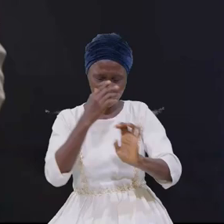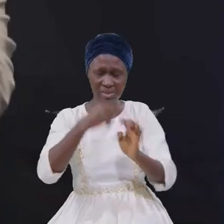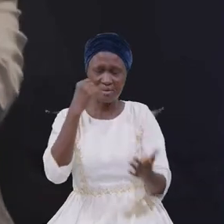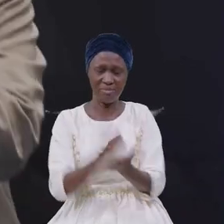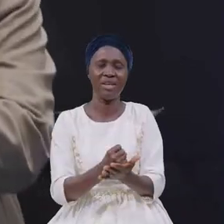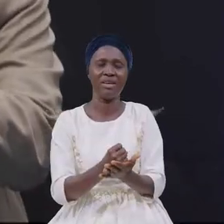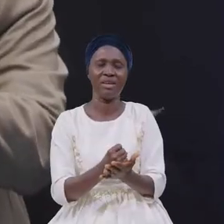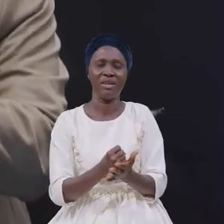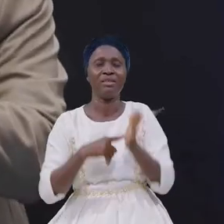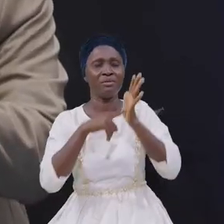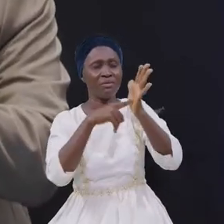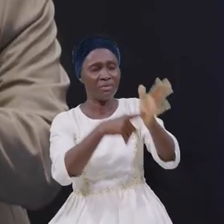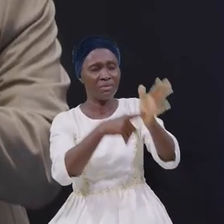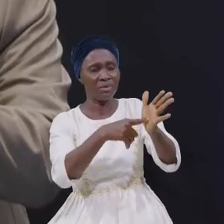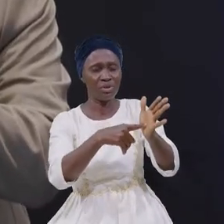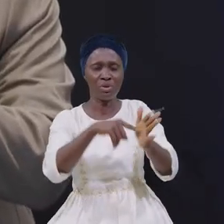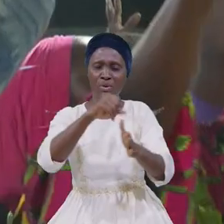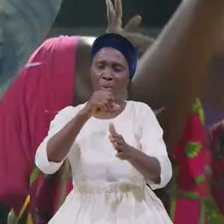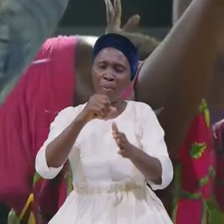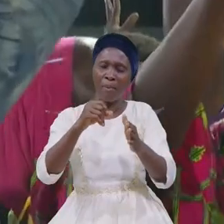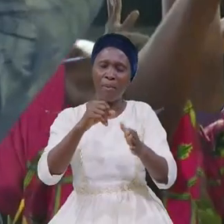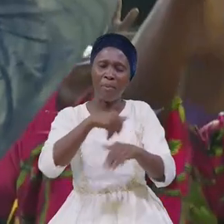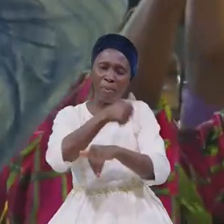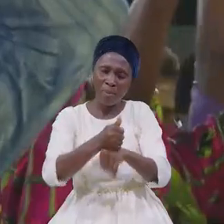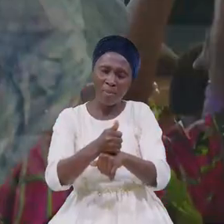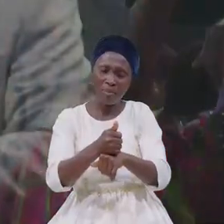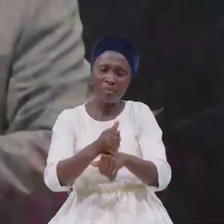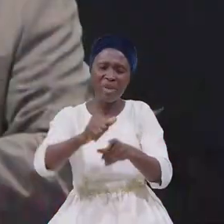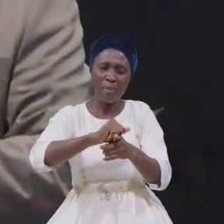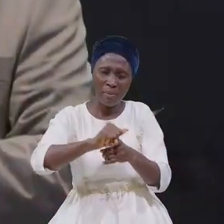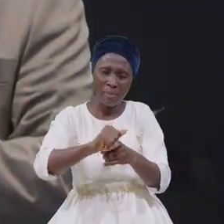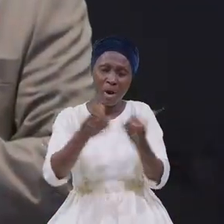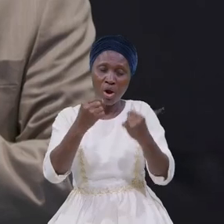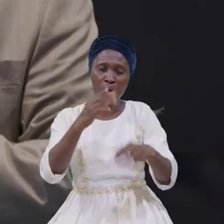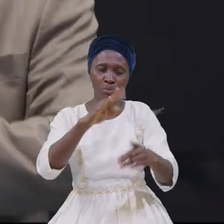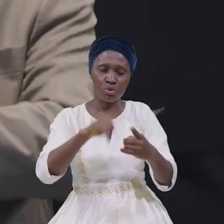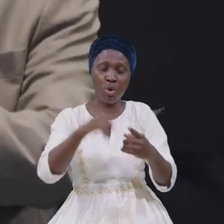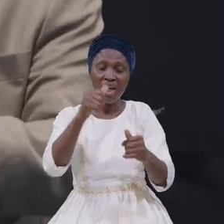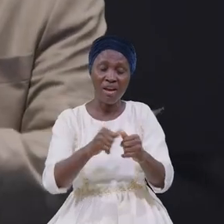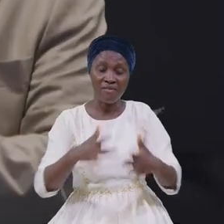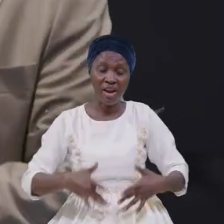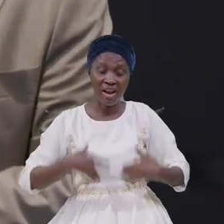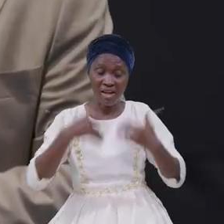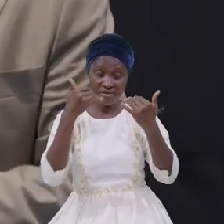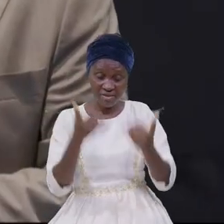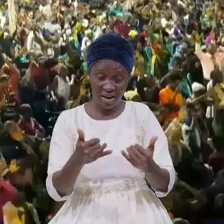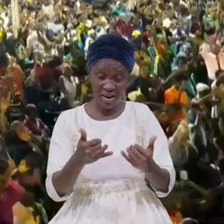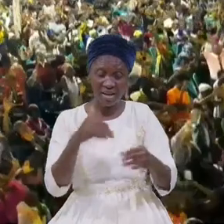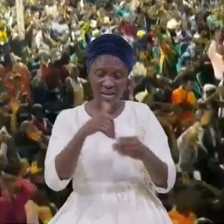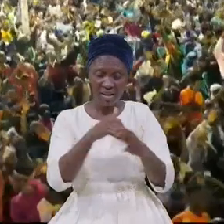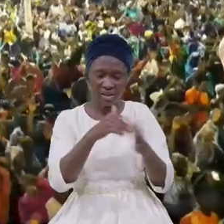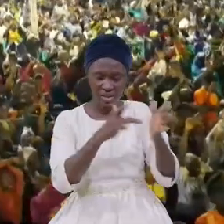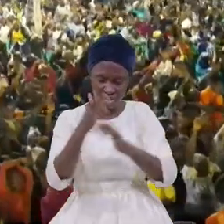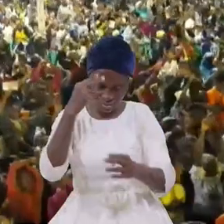Que la démonstration et la manifestation soient confirmées dans chaque vie maintenant. Au nom de Jésus,